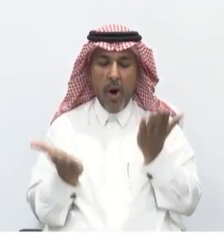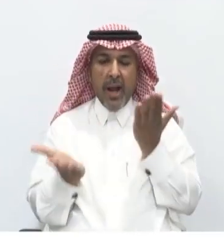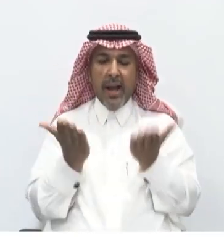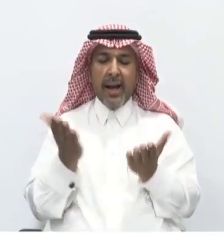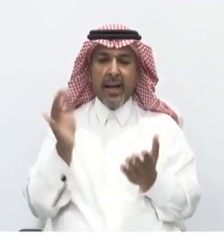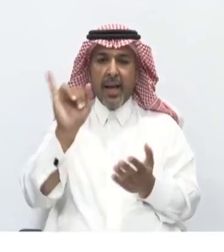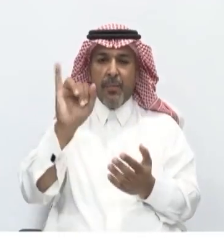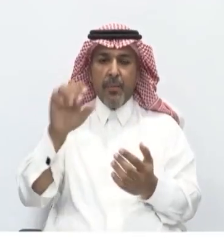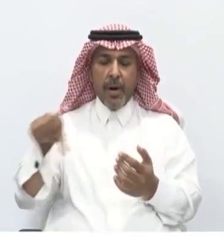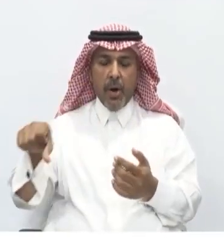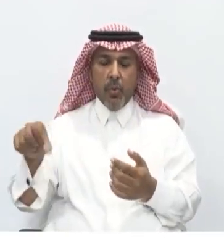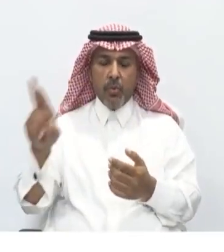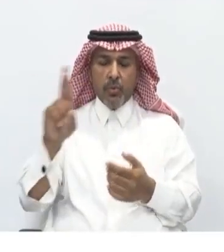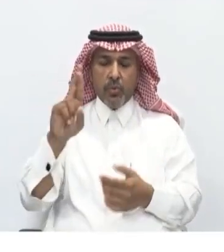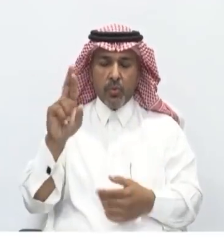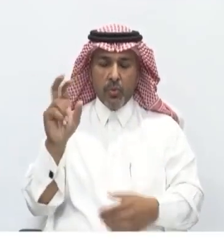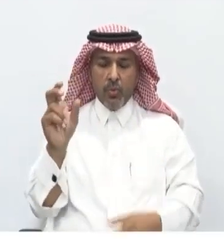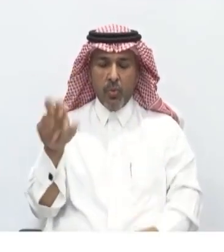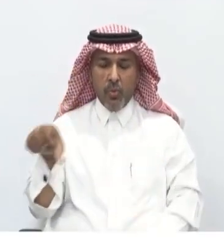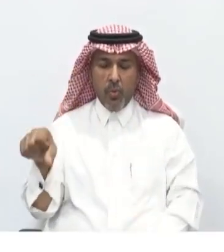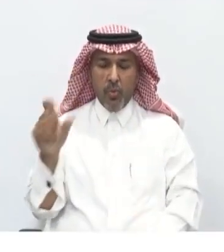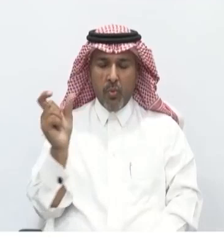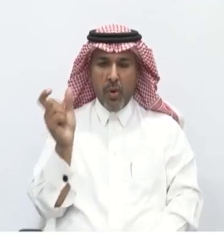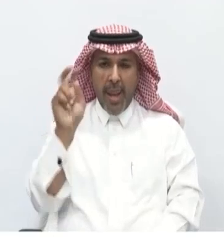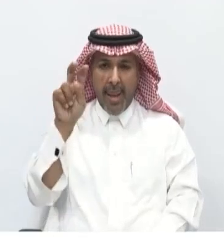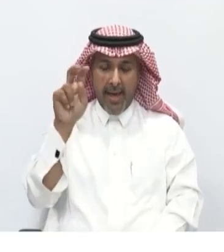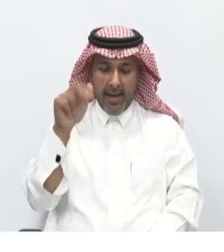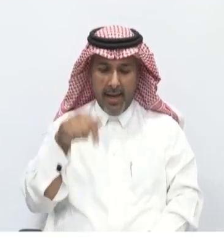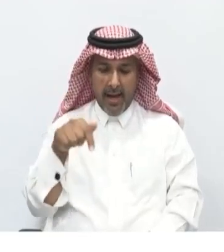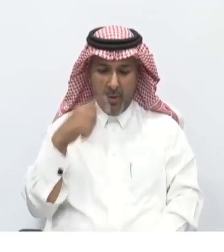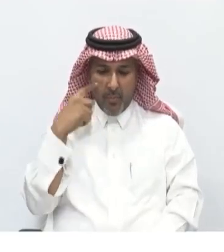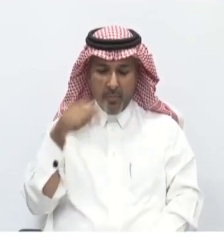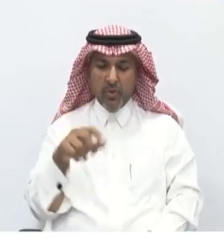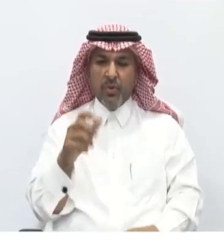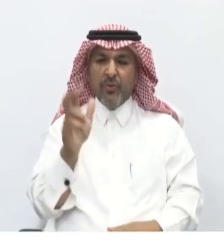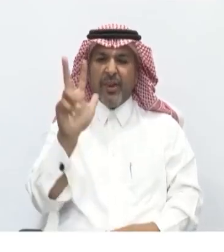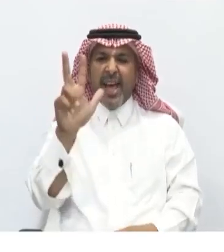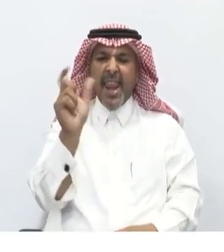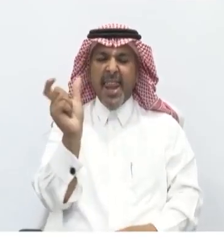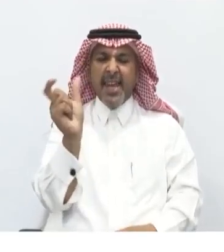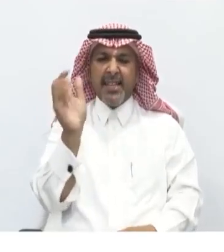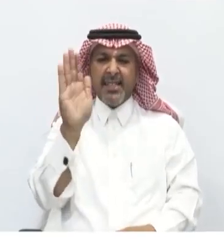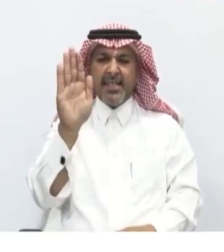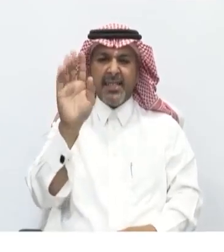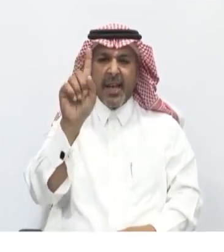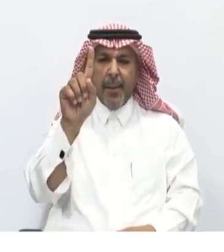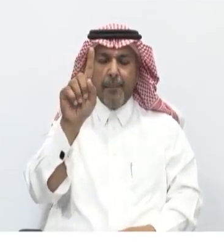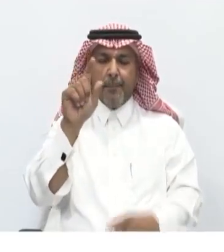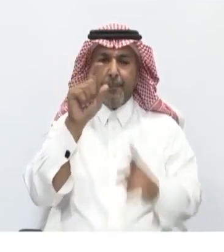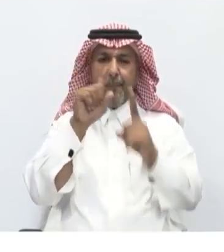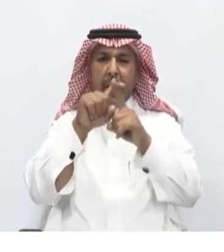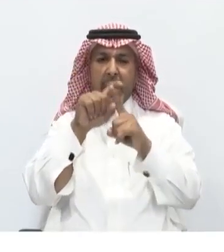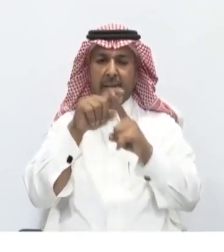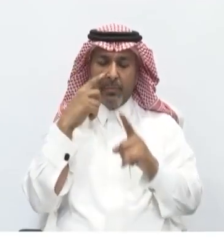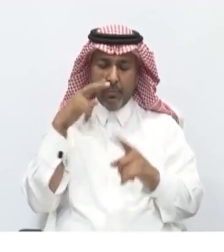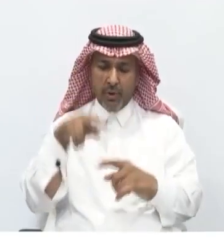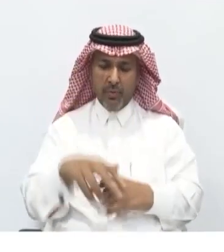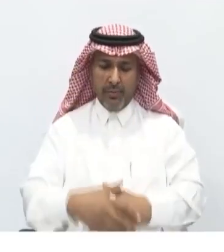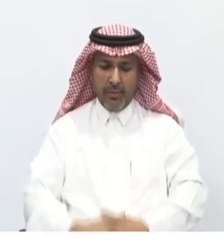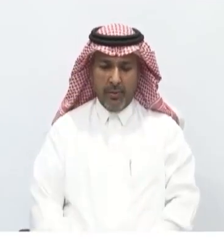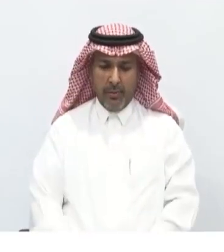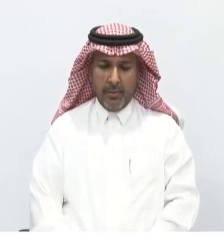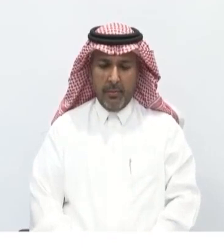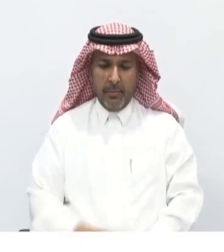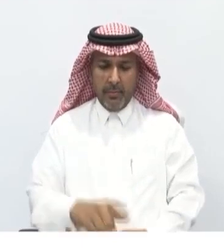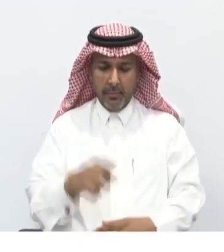وهو نذكر النسب الموليه في المعادله الكيميائيه الموزونه مراجعه المفردات المواد المتفاعله